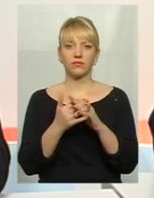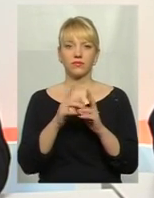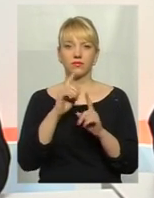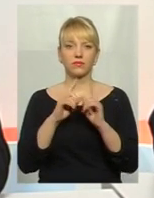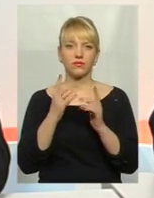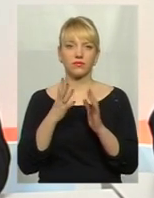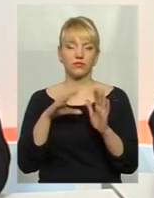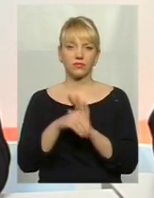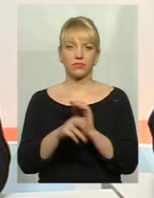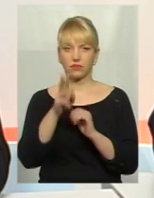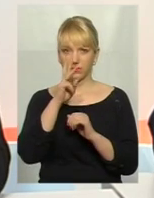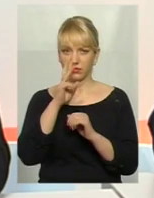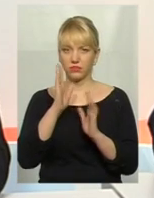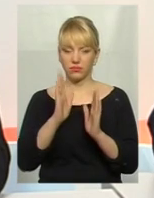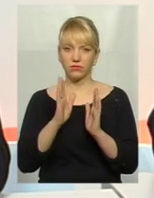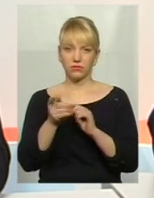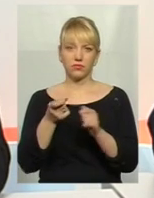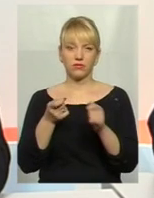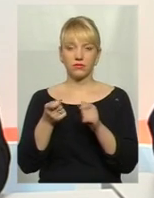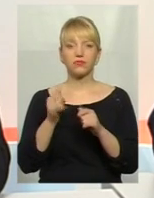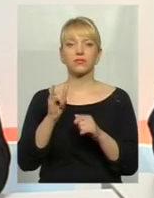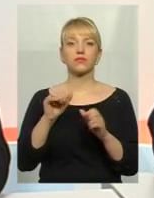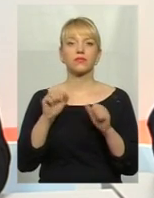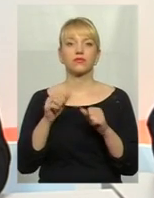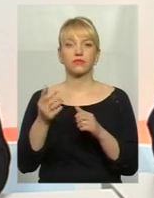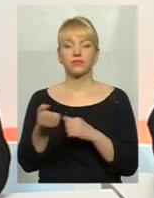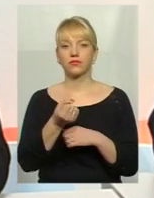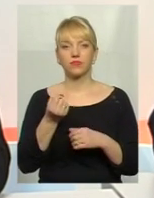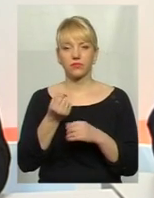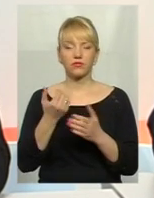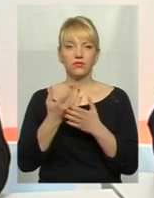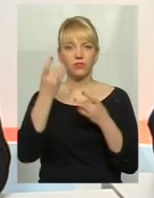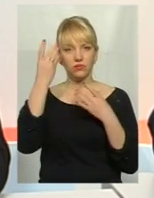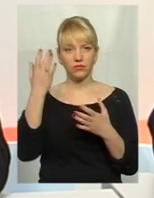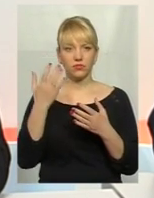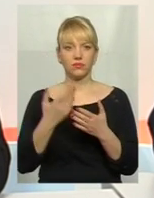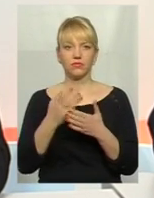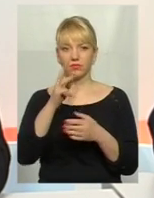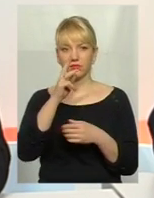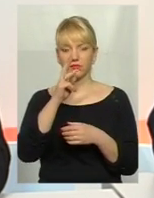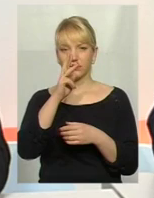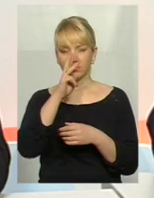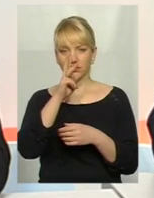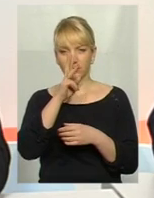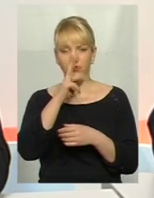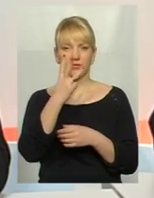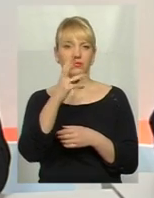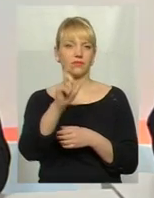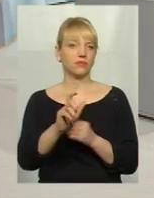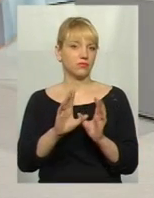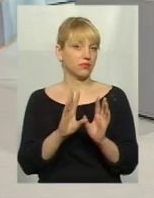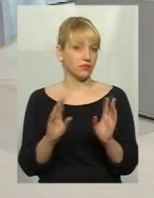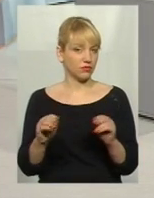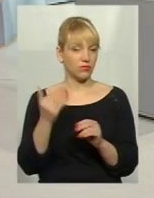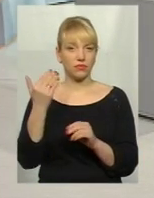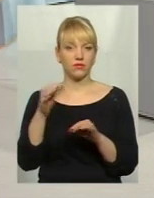входить фактично зарплата тільки апарату і, можливо, там утримання будинку культури, де зарплата ще трьох чоловік і все. Тобто вони не несуть